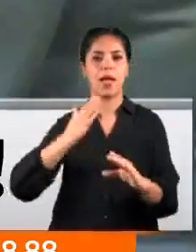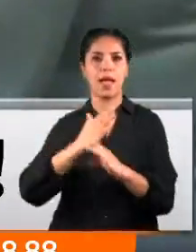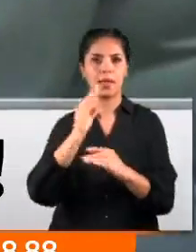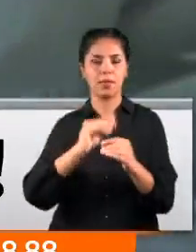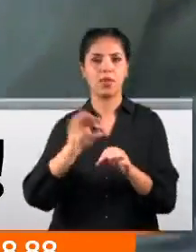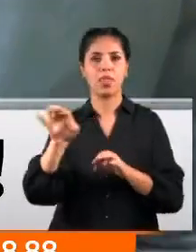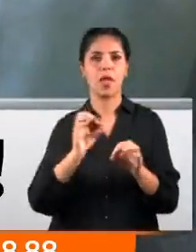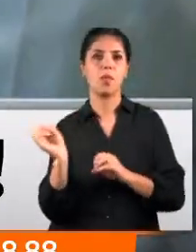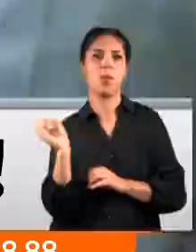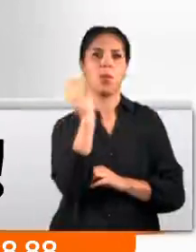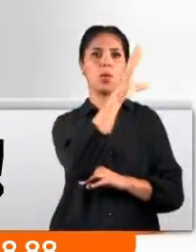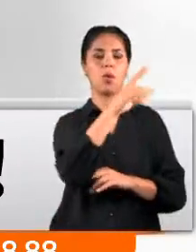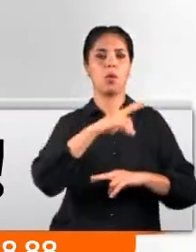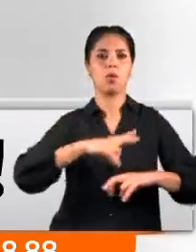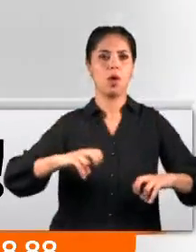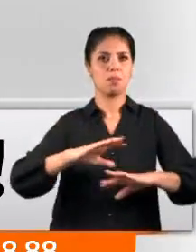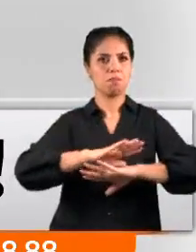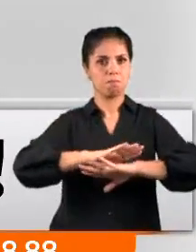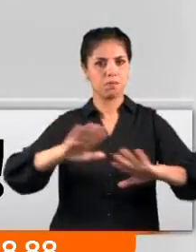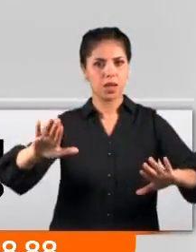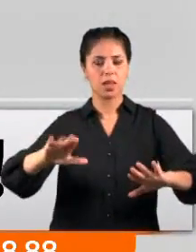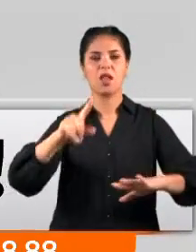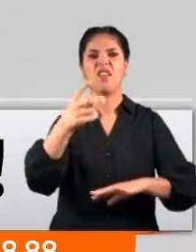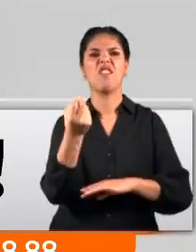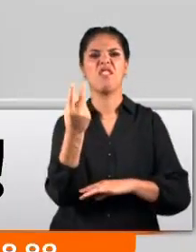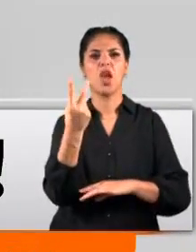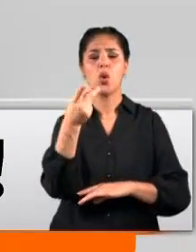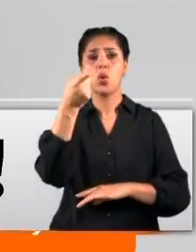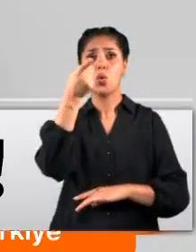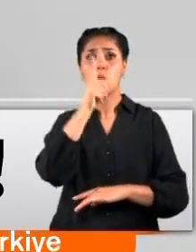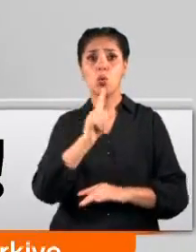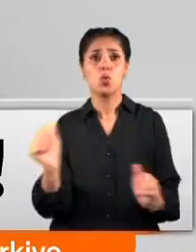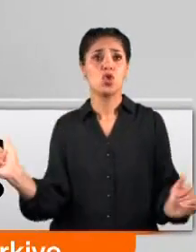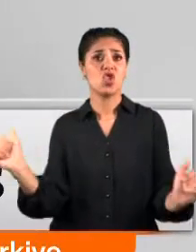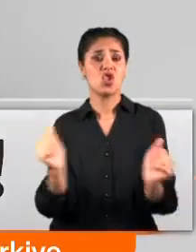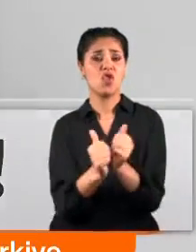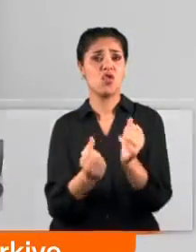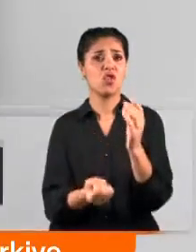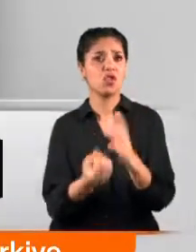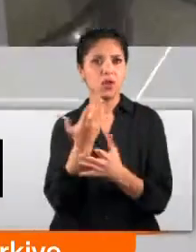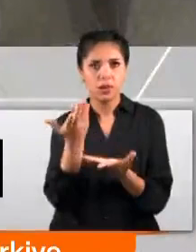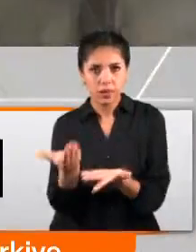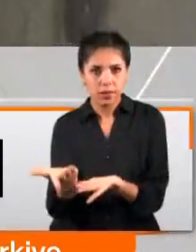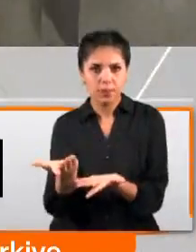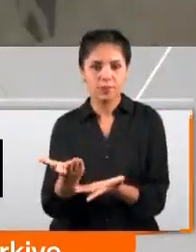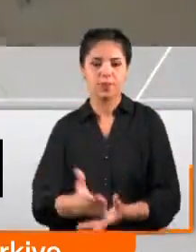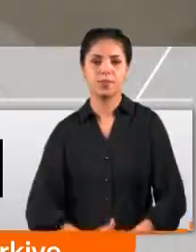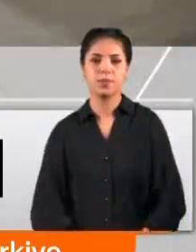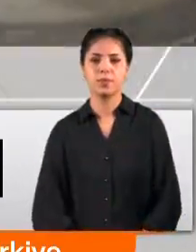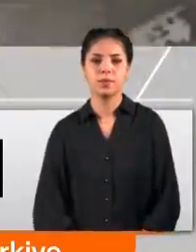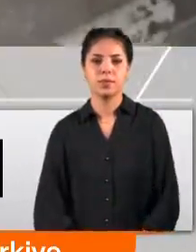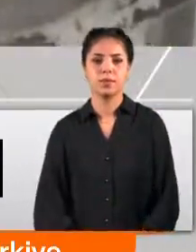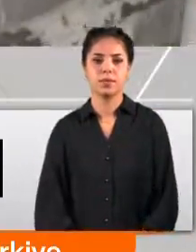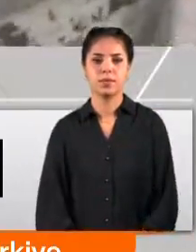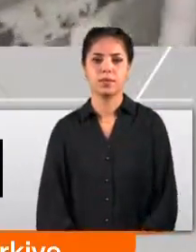teste gönderildi analiz yapılan ekmeklerde bakteri değeri normalinden Tam 100 kat fazla çıktı niye yani